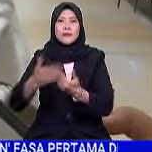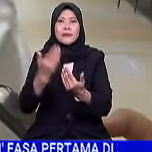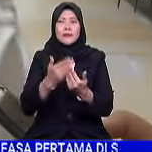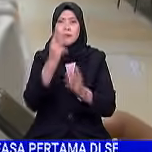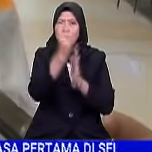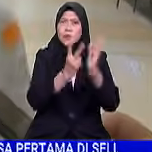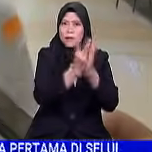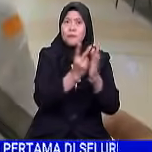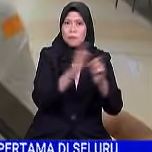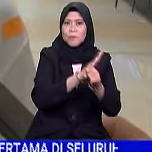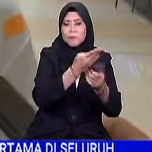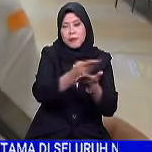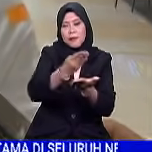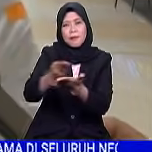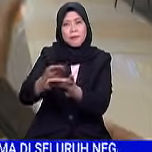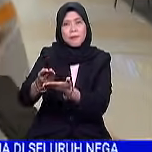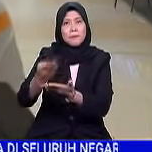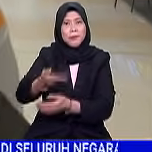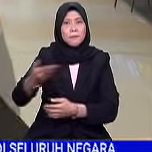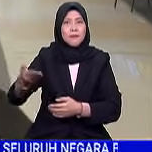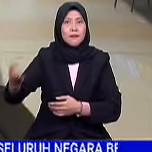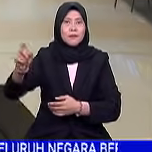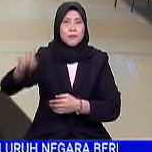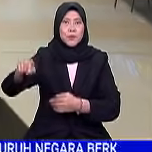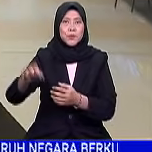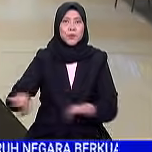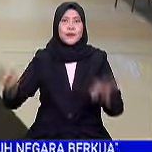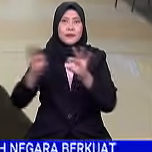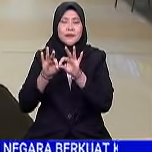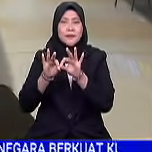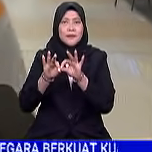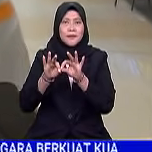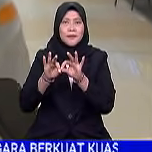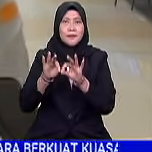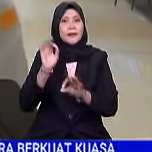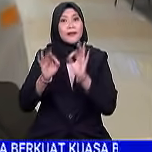2 jam tu cukuplah untuk kita beli keperluan yang kita nak. Lepas